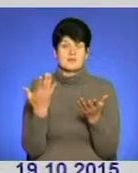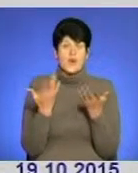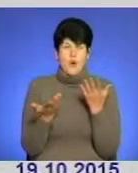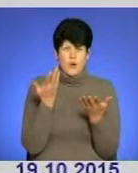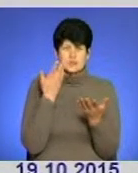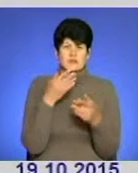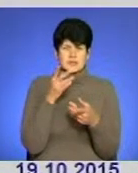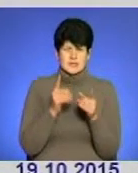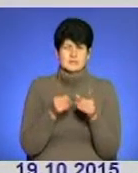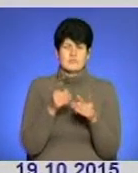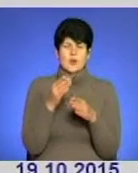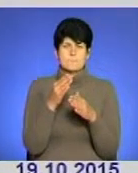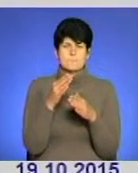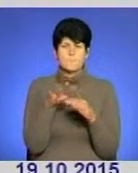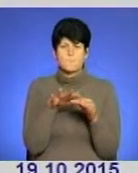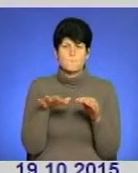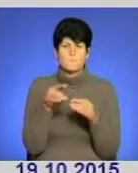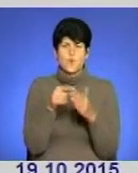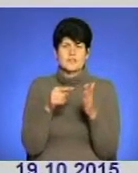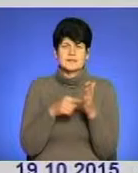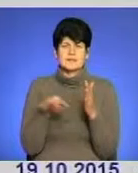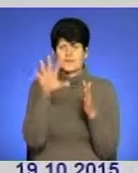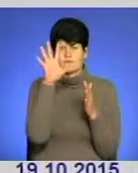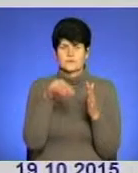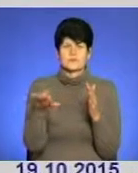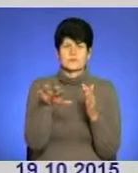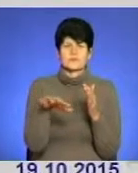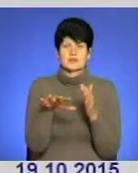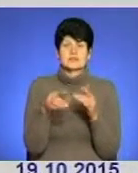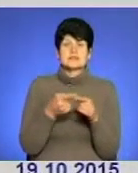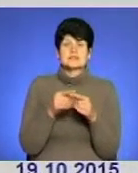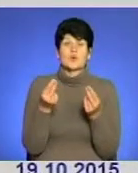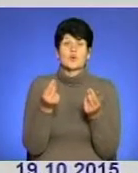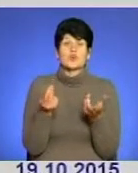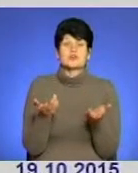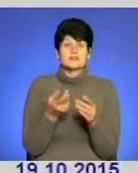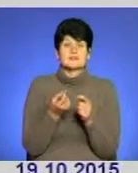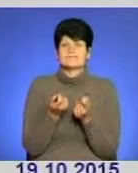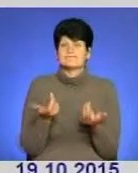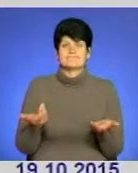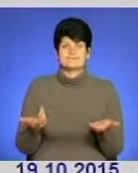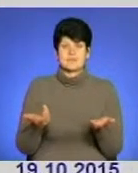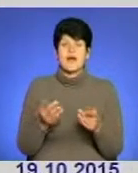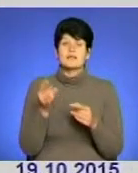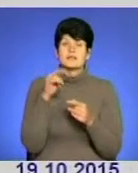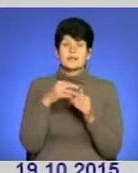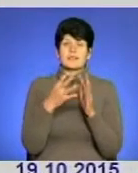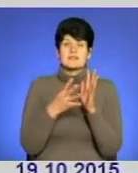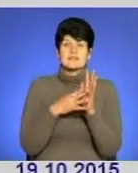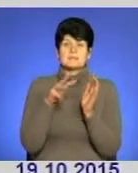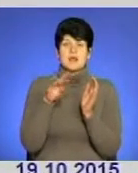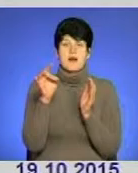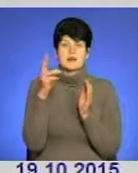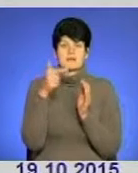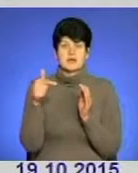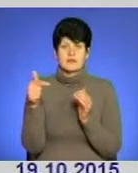насправді поділити на всю територію і всю площу доріг державного значення, таких коштів є обмаль. Зате 19 мільярдів